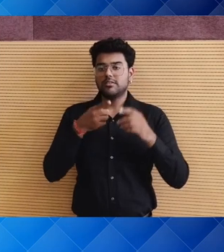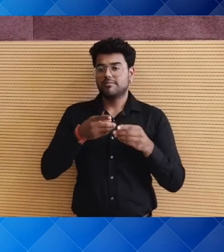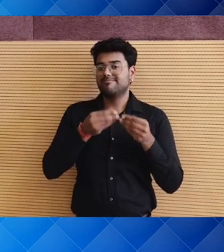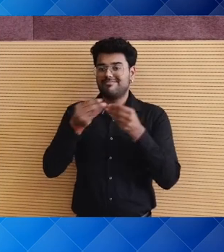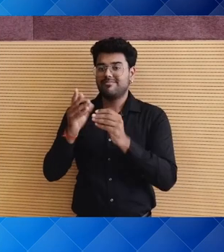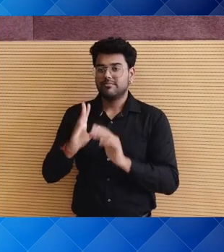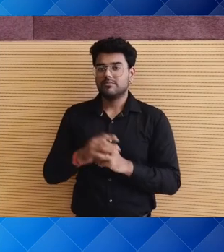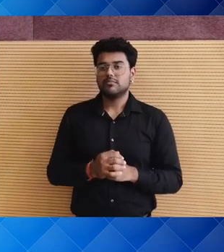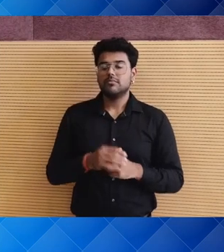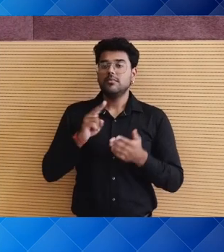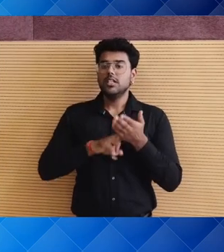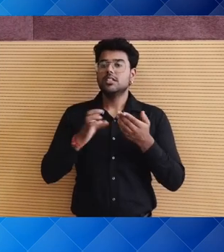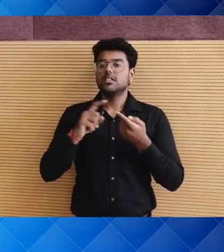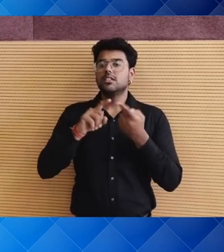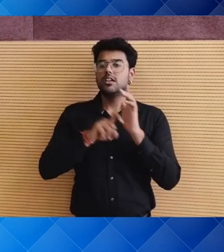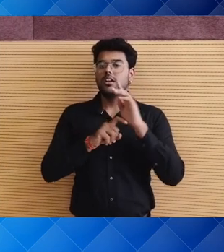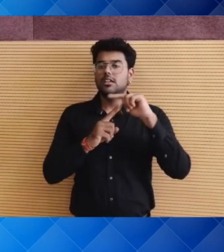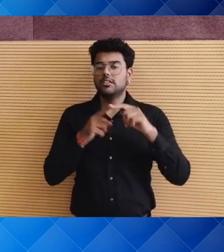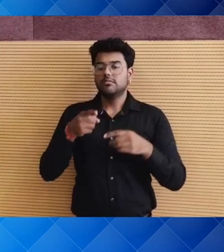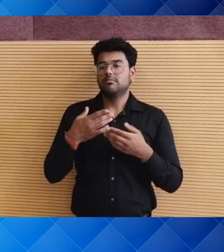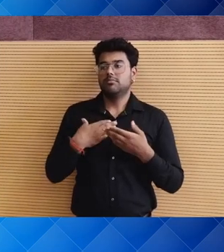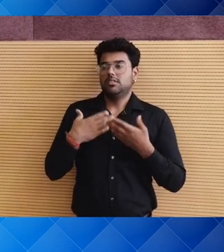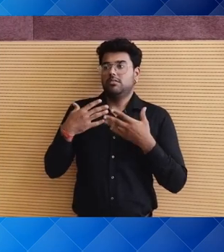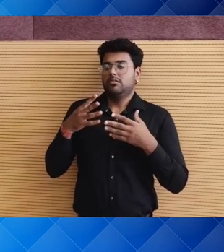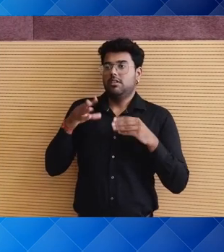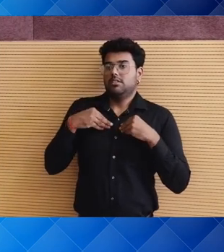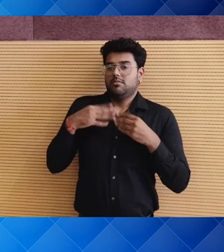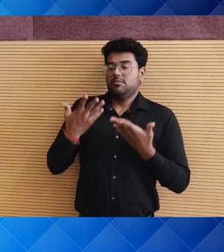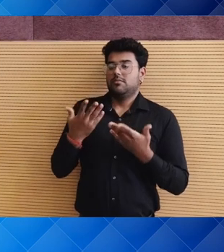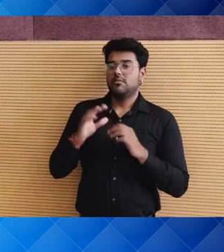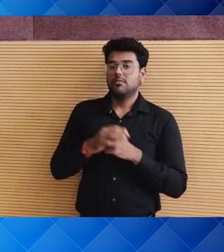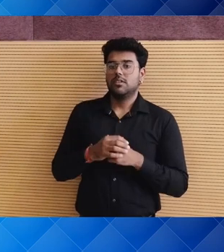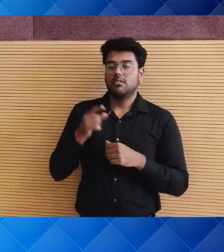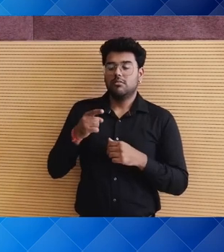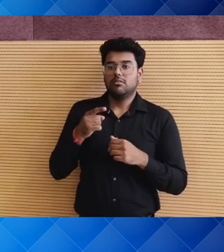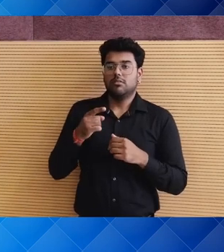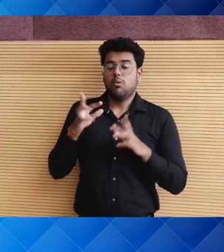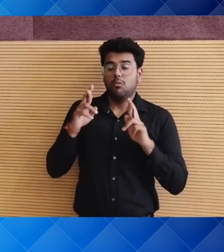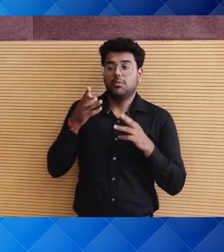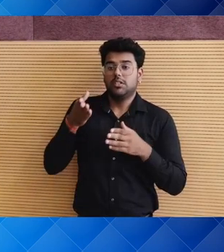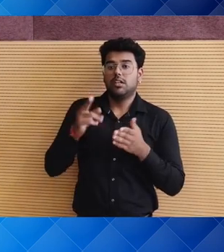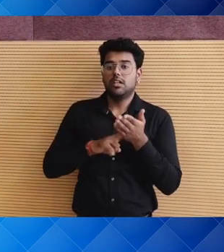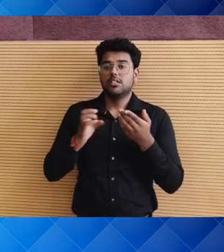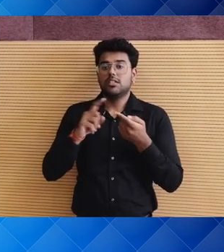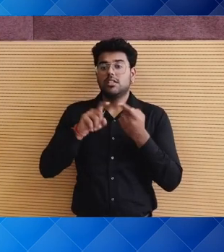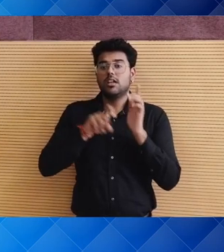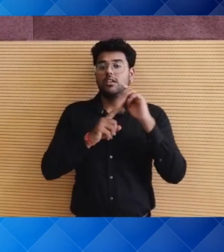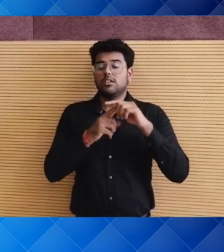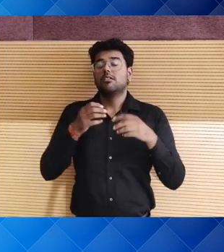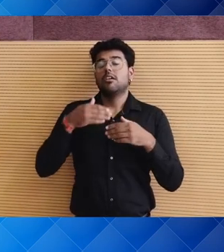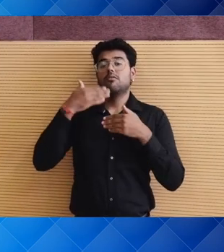दिया गया, एनसीईआरटी से यही अपेक्षा रहेगा या आगे एससीईआरटी को तुरंत